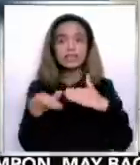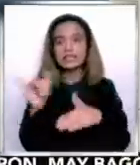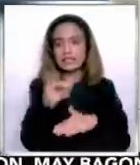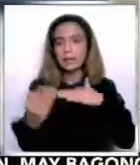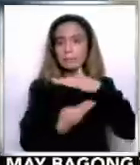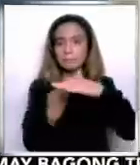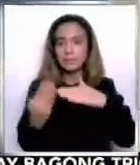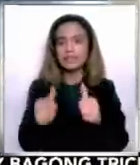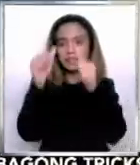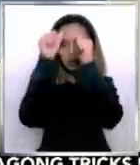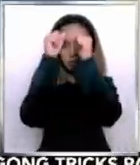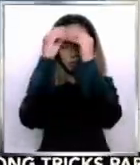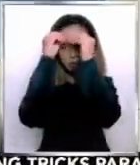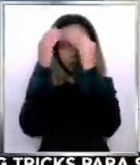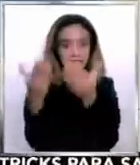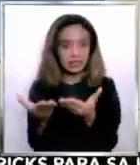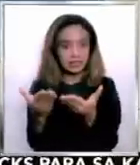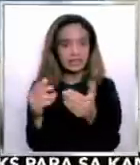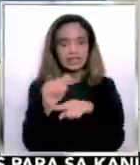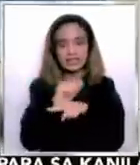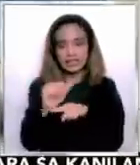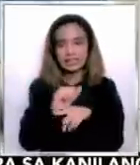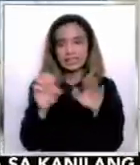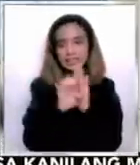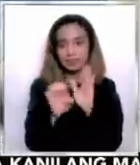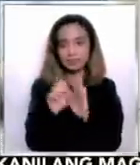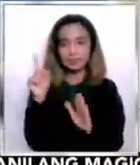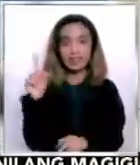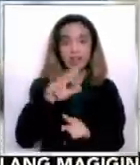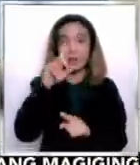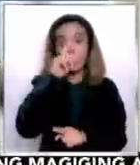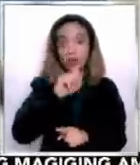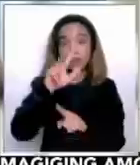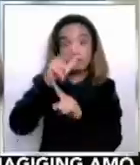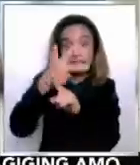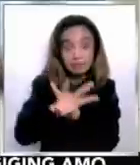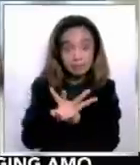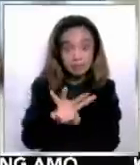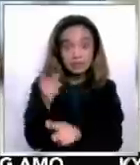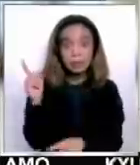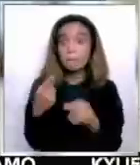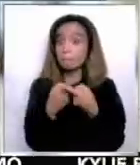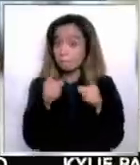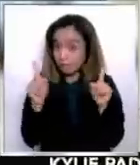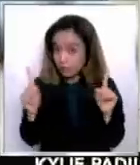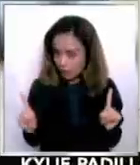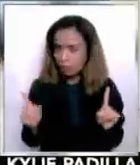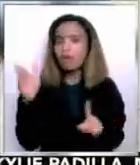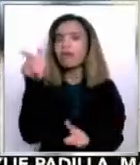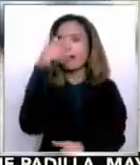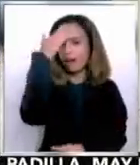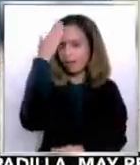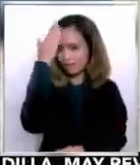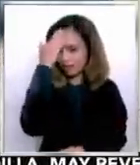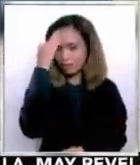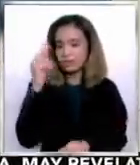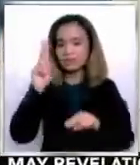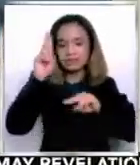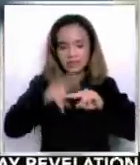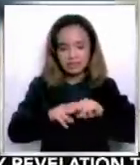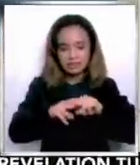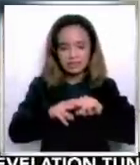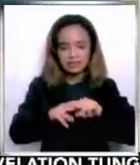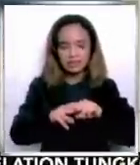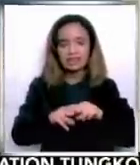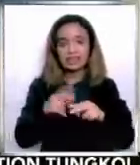dito. Tulad na lamang ni Abdul na 3-month-old pa lamang pero alam na niyang mag-sit at mag-down. Subukan